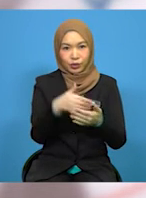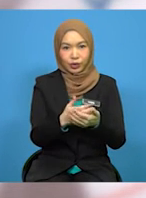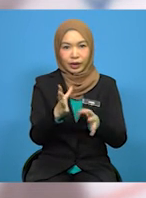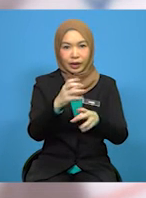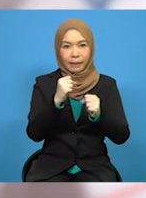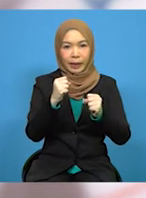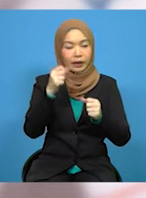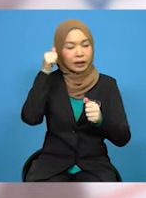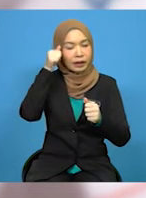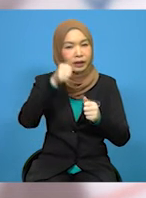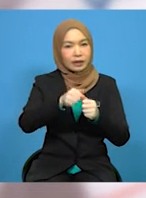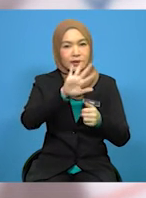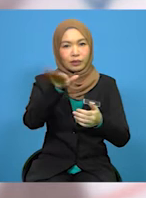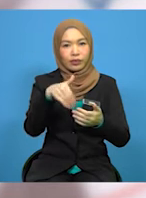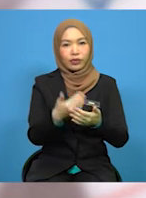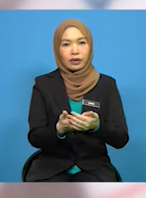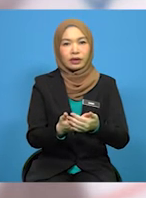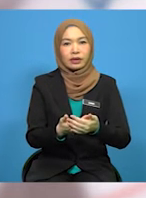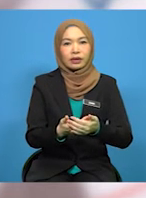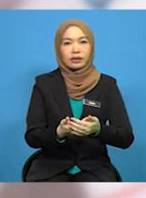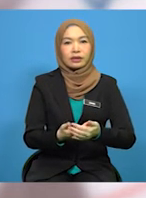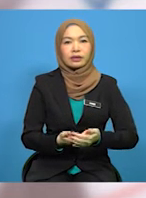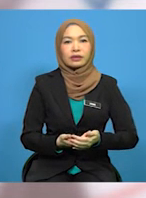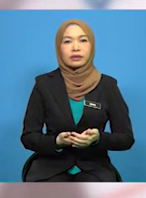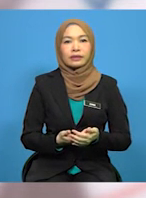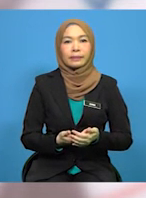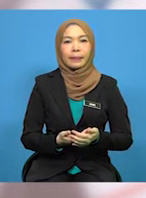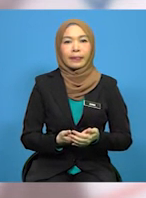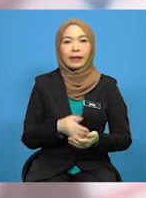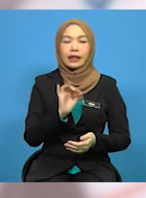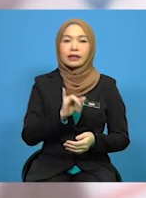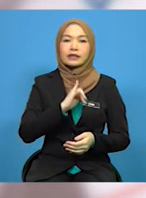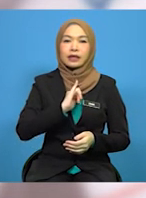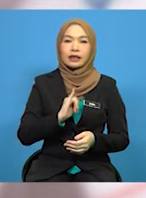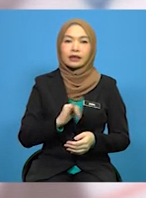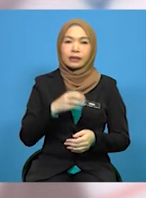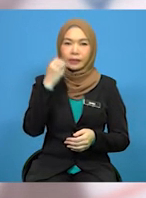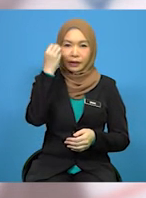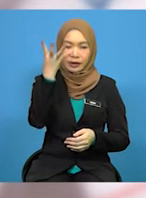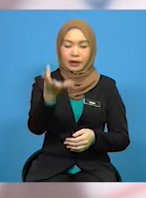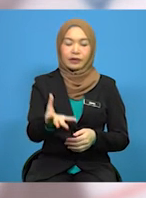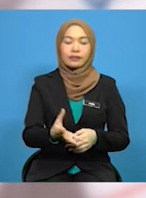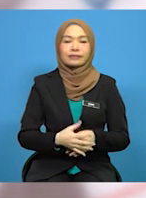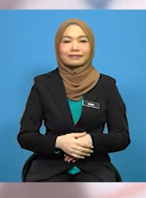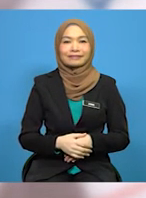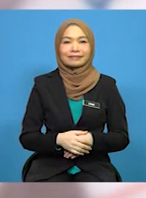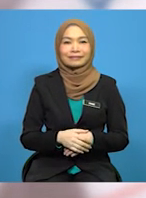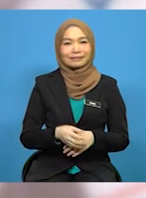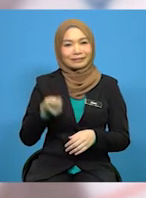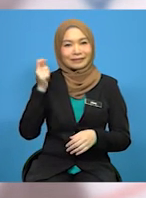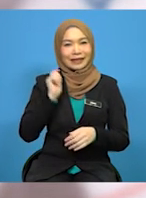mengingat semua fakta dan huraian yang telah saya sampaikan sebentar tadi.